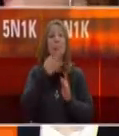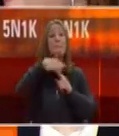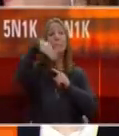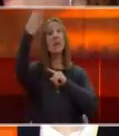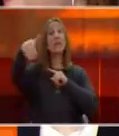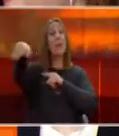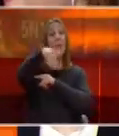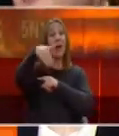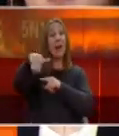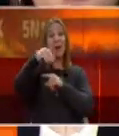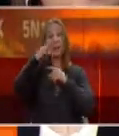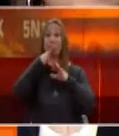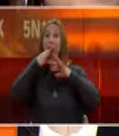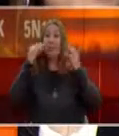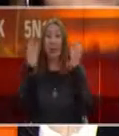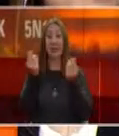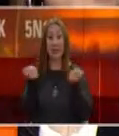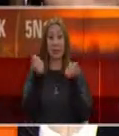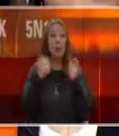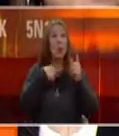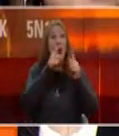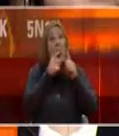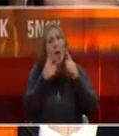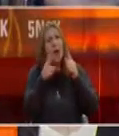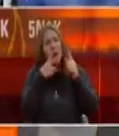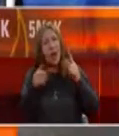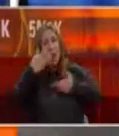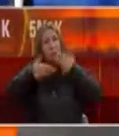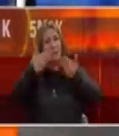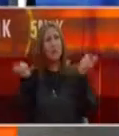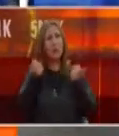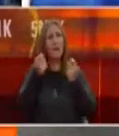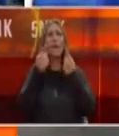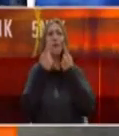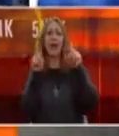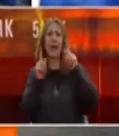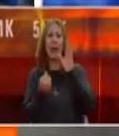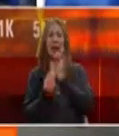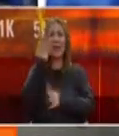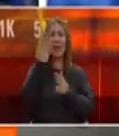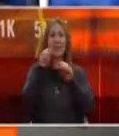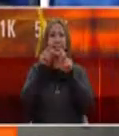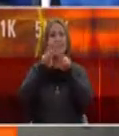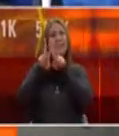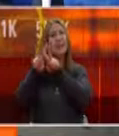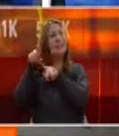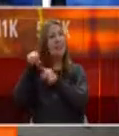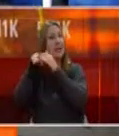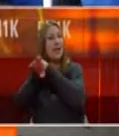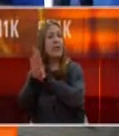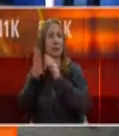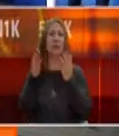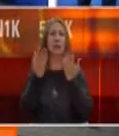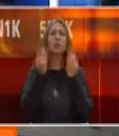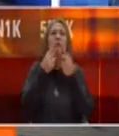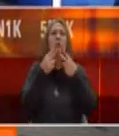mahalleyi mümkün kılmaya çalışıyoruz. Çalışıyorsunuz ve bunun da biz ayrıntılarıyla anlatıyoruz. Fark Yaratanlar sitesine girerseniz uzun uzun da anlatıyoruz. Siz de anlatıyorsunuz.